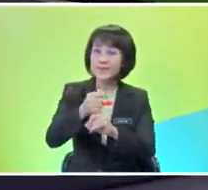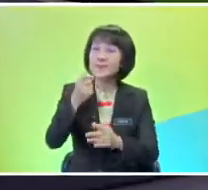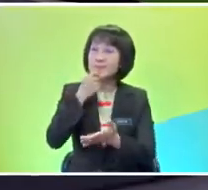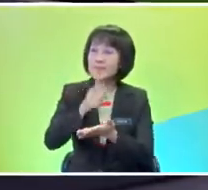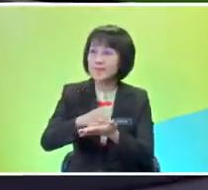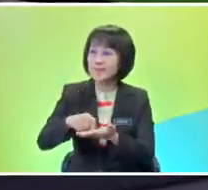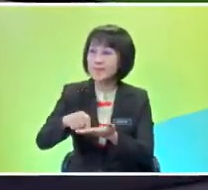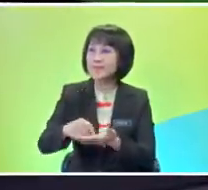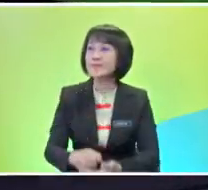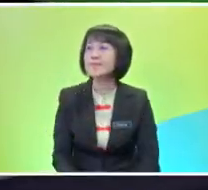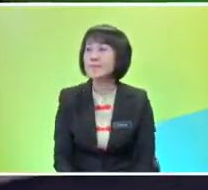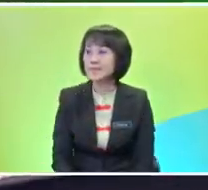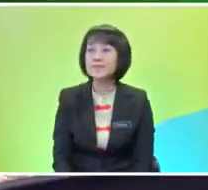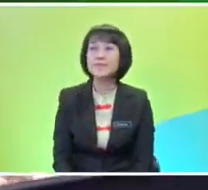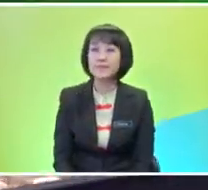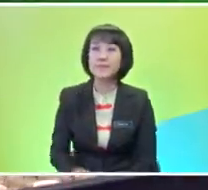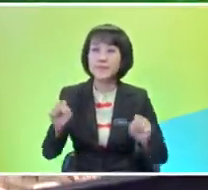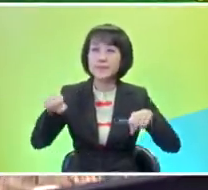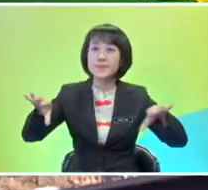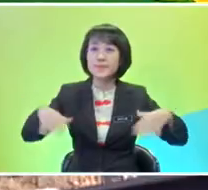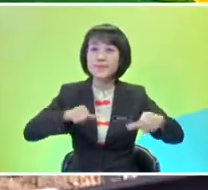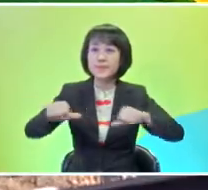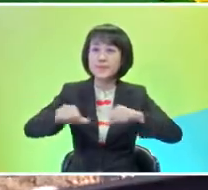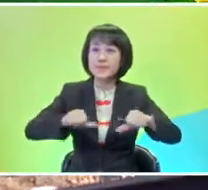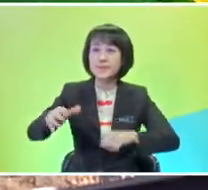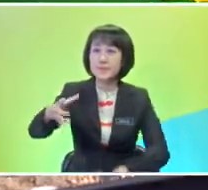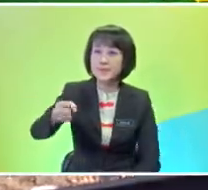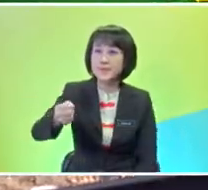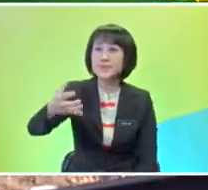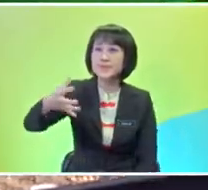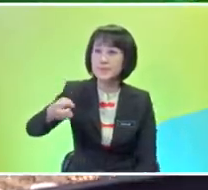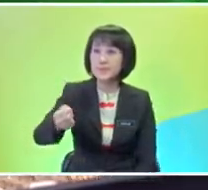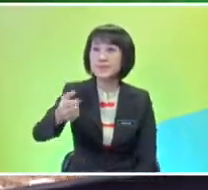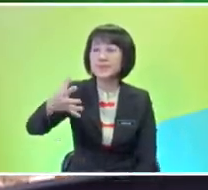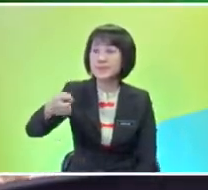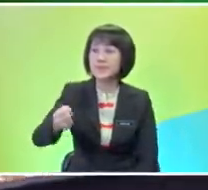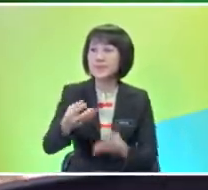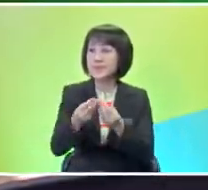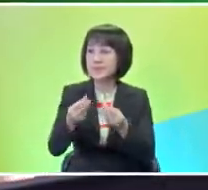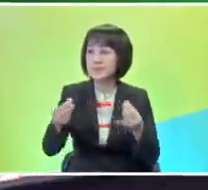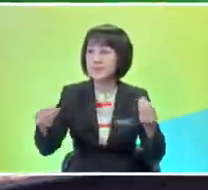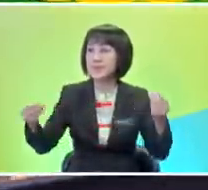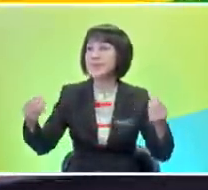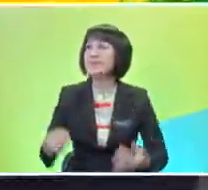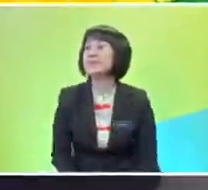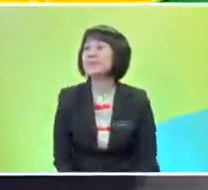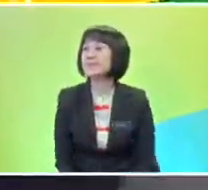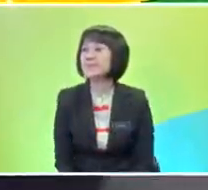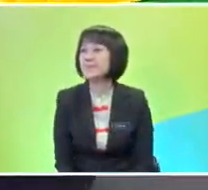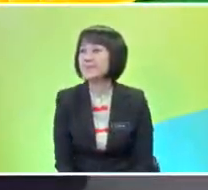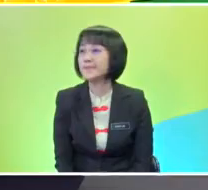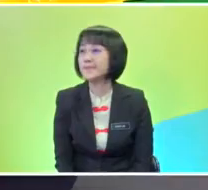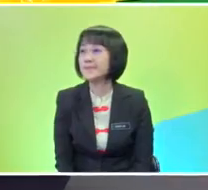membuat meramas Oke meramata ataupun menggumpal Oke Oke tuh